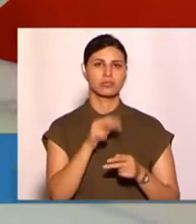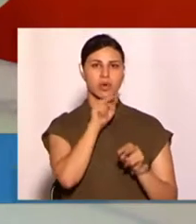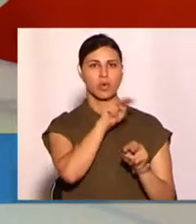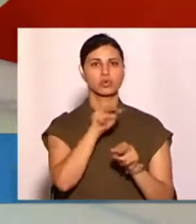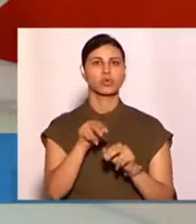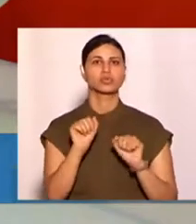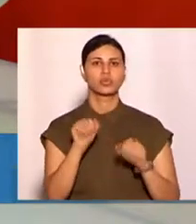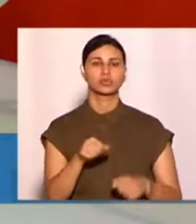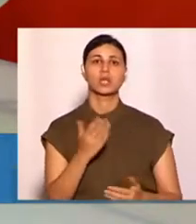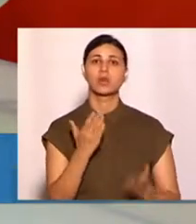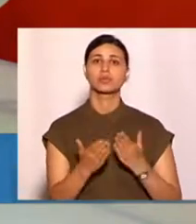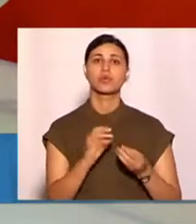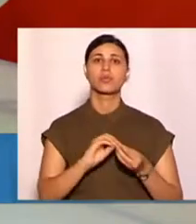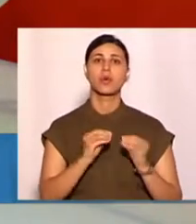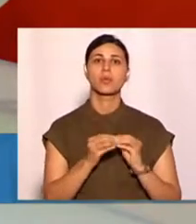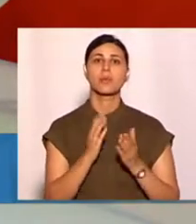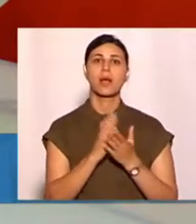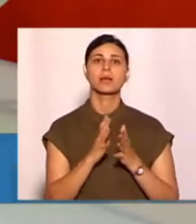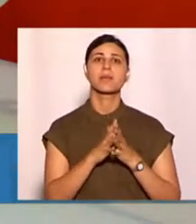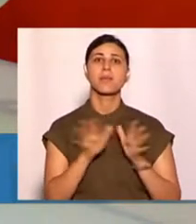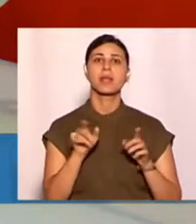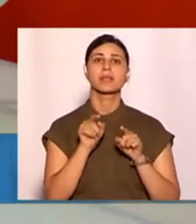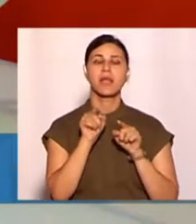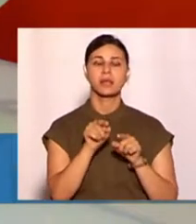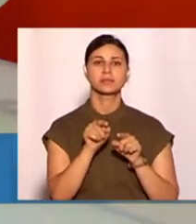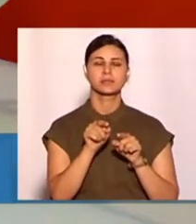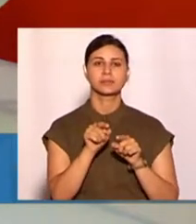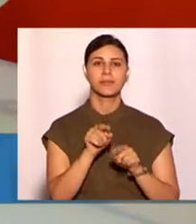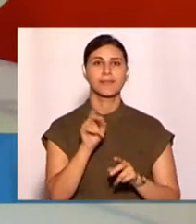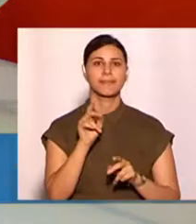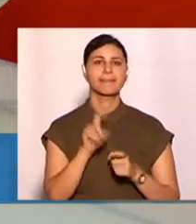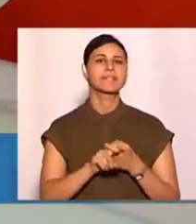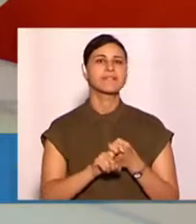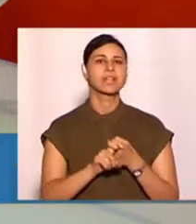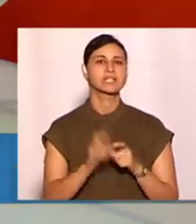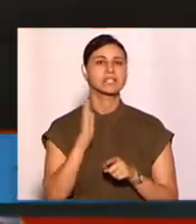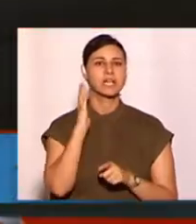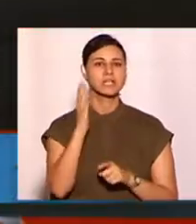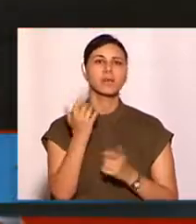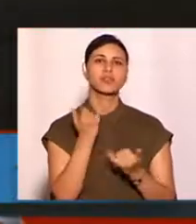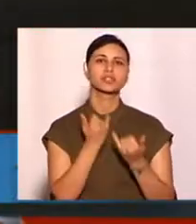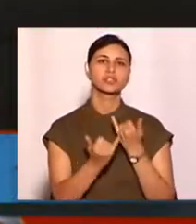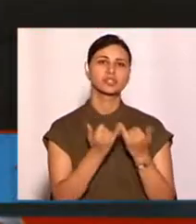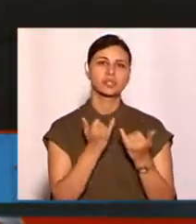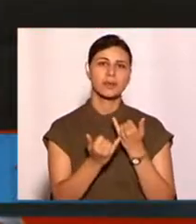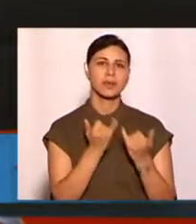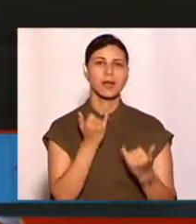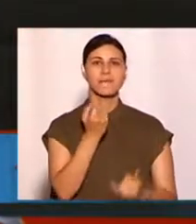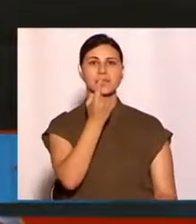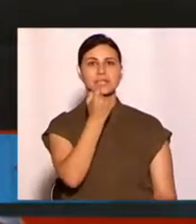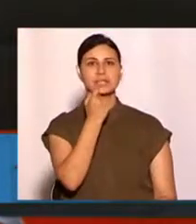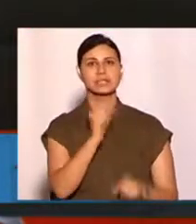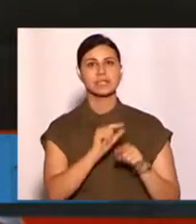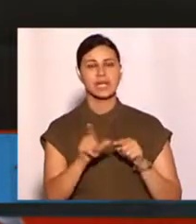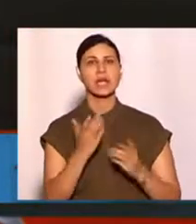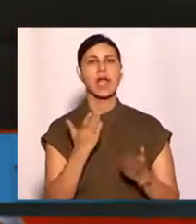გადააკონტროლოს. გადააკონტროლოს. თუ პრობლემა არის უფრო ღრმა და ეს კაფსულა, არ ვიცი, ინფიცირდება, ჩირქდება, წითელი ხდება, ქსოვილი ან